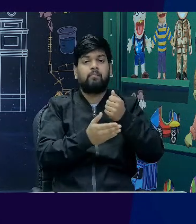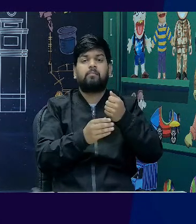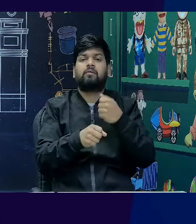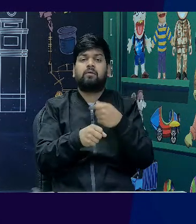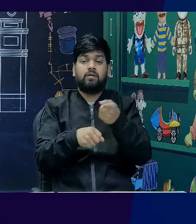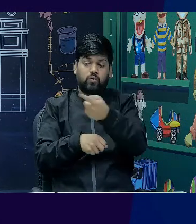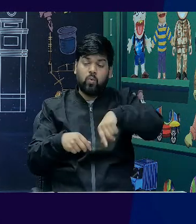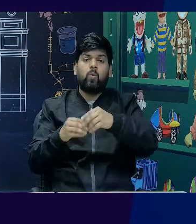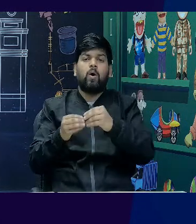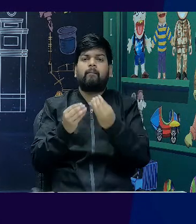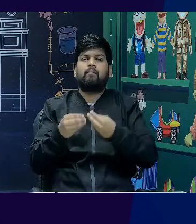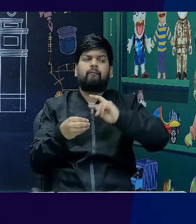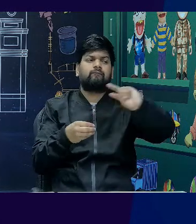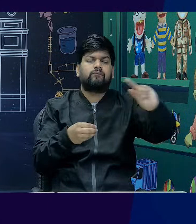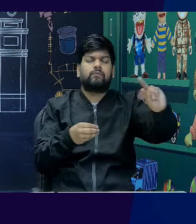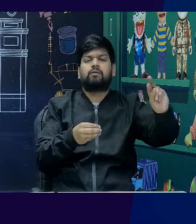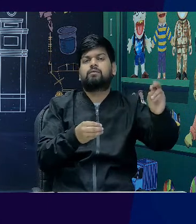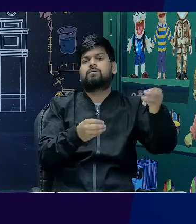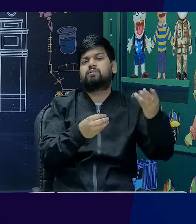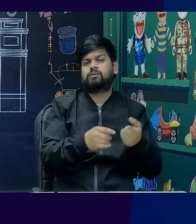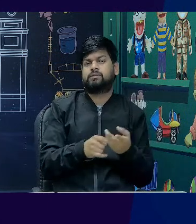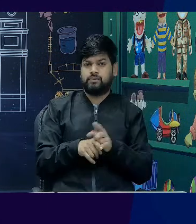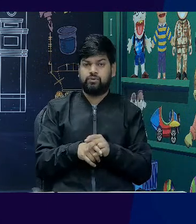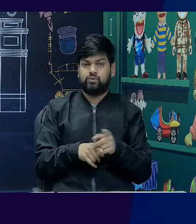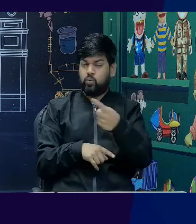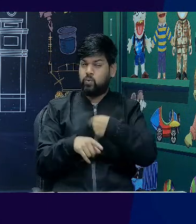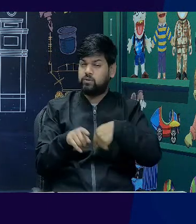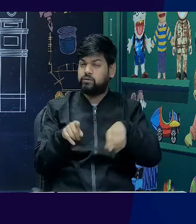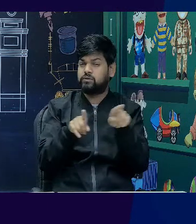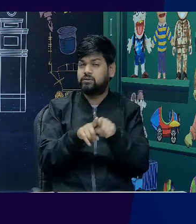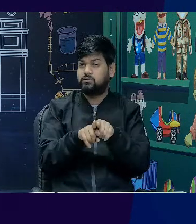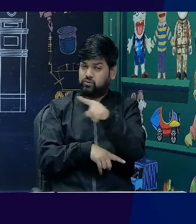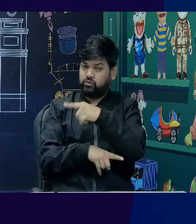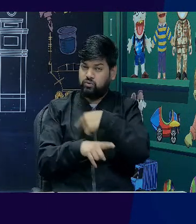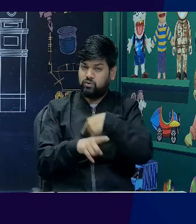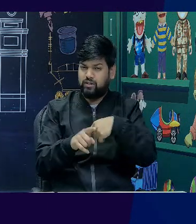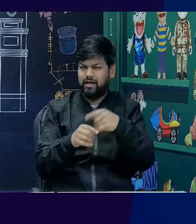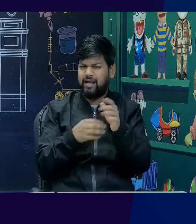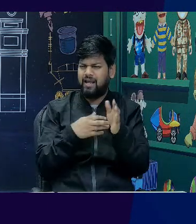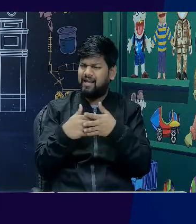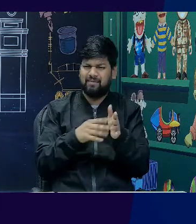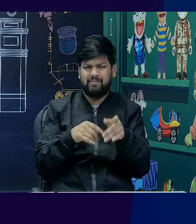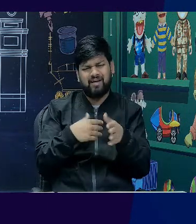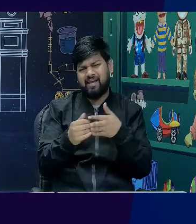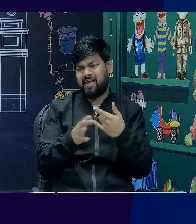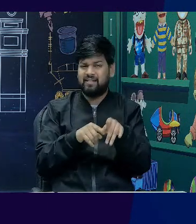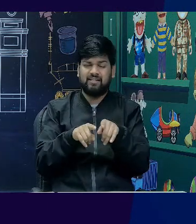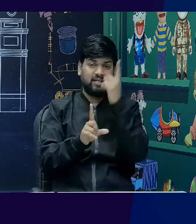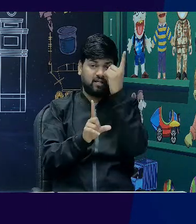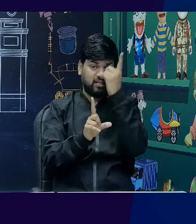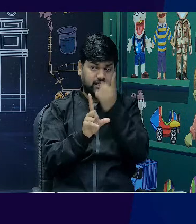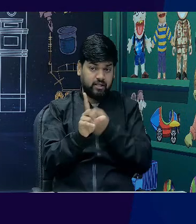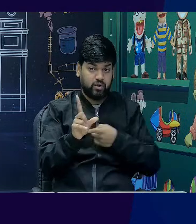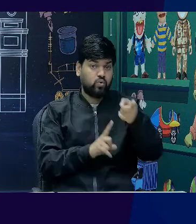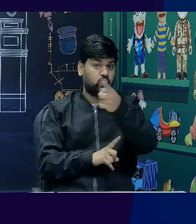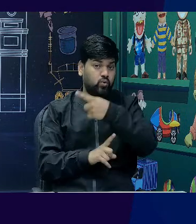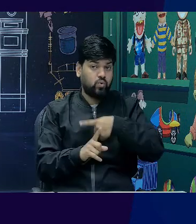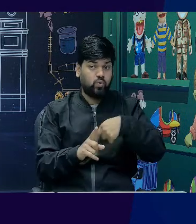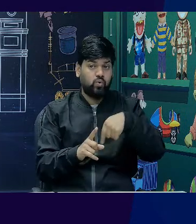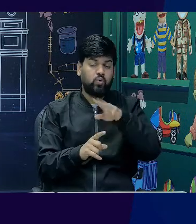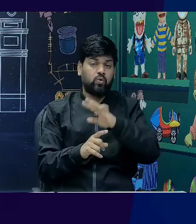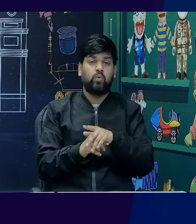mentioned. So अगर किसी year में जो उसको government से fund आया वो उसका expenditure